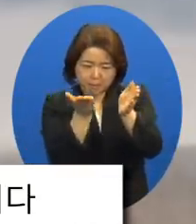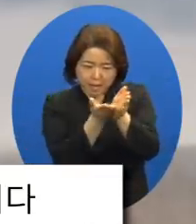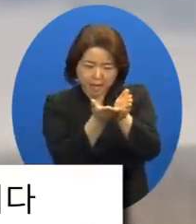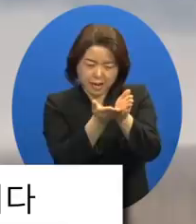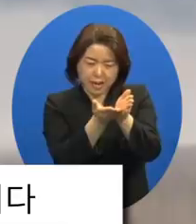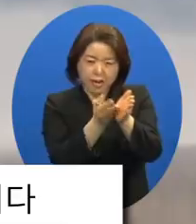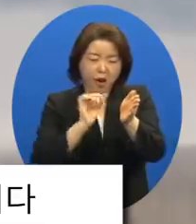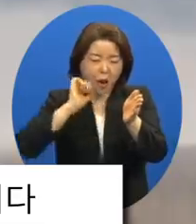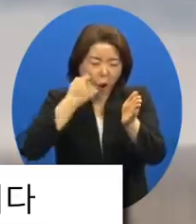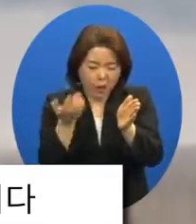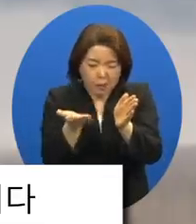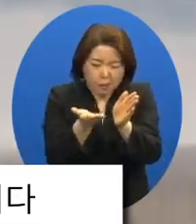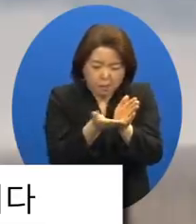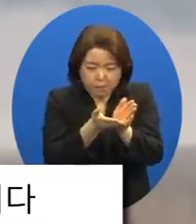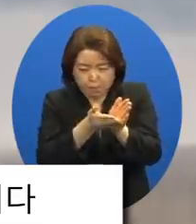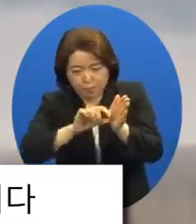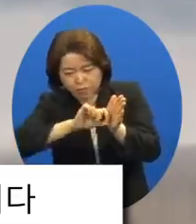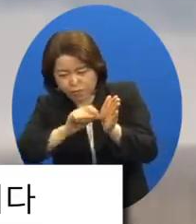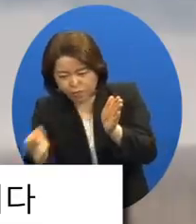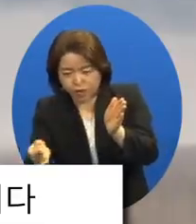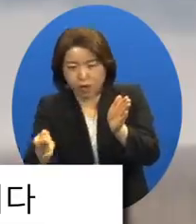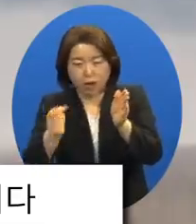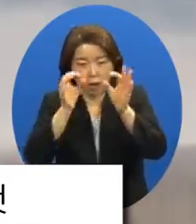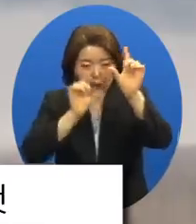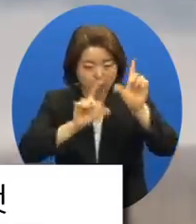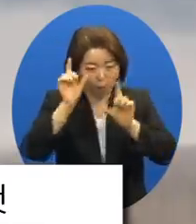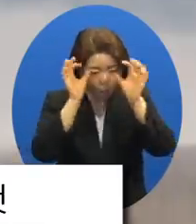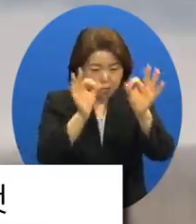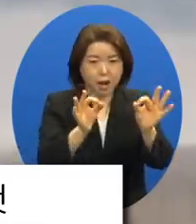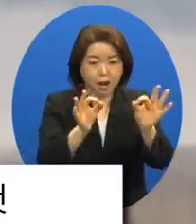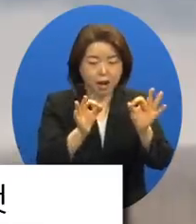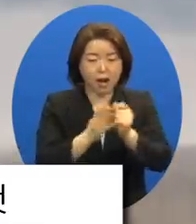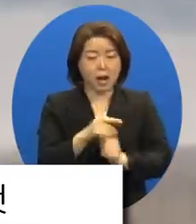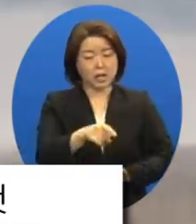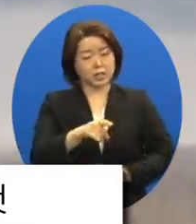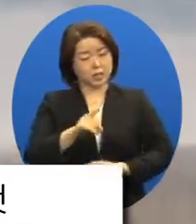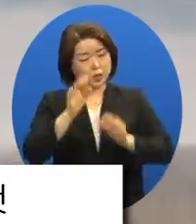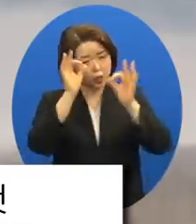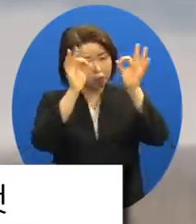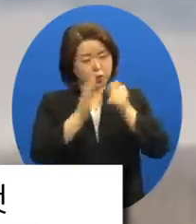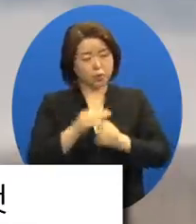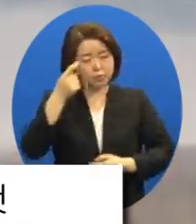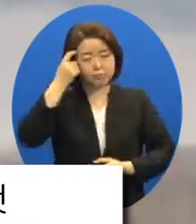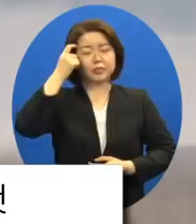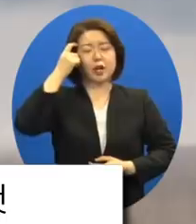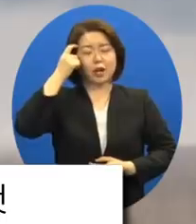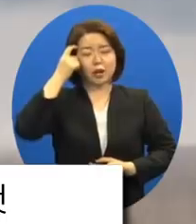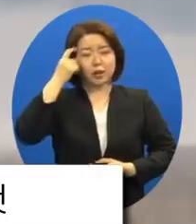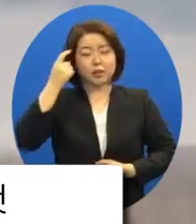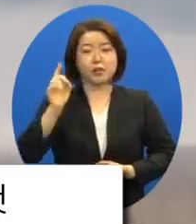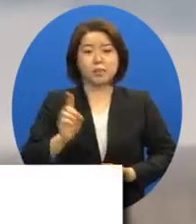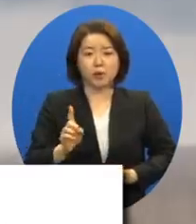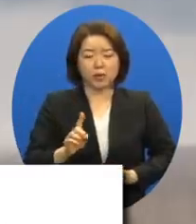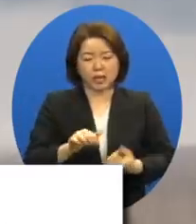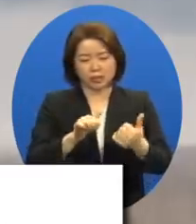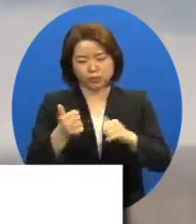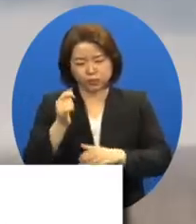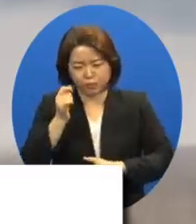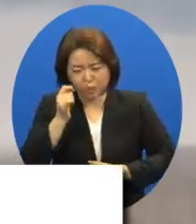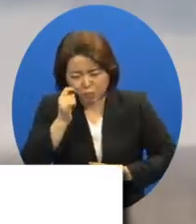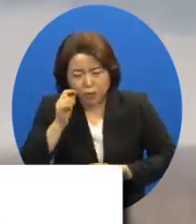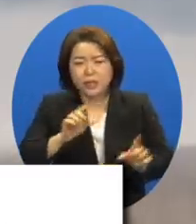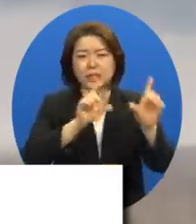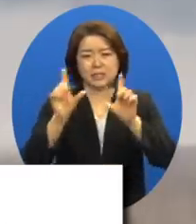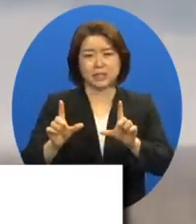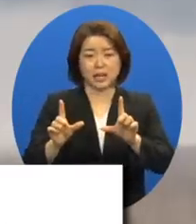줄기에 붙어 있는 모습을 봤답니다 그 모습을 보면서 떠오른 생각이 죽지 못해 사는 것 정말 죽지